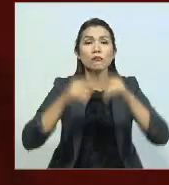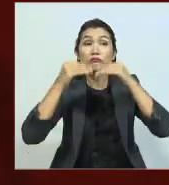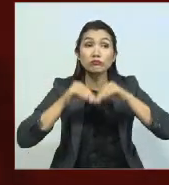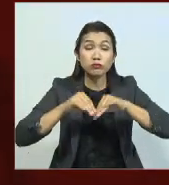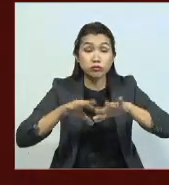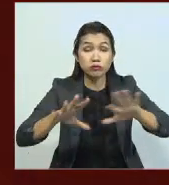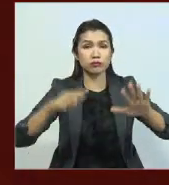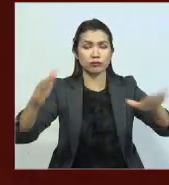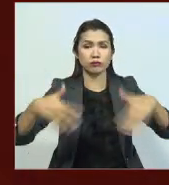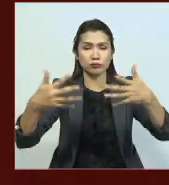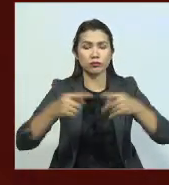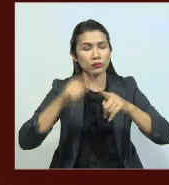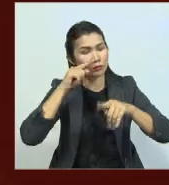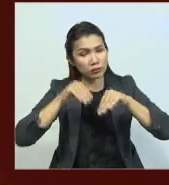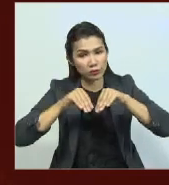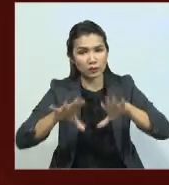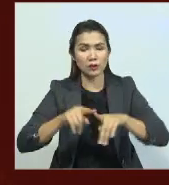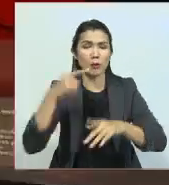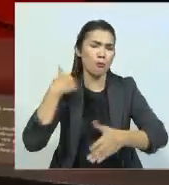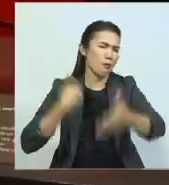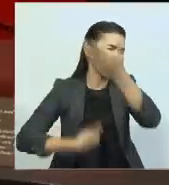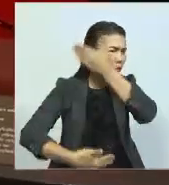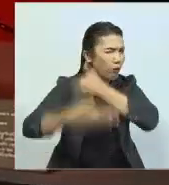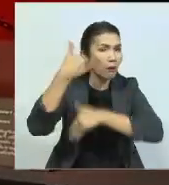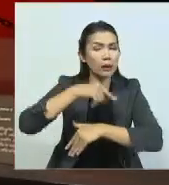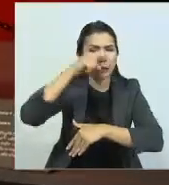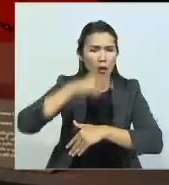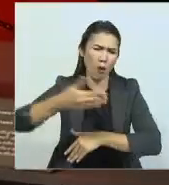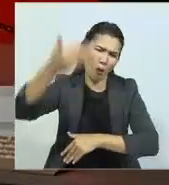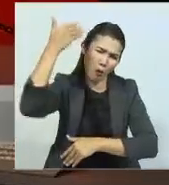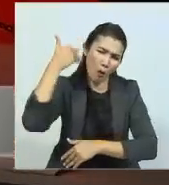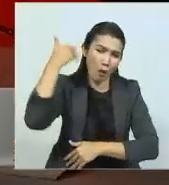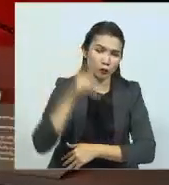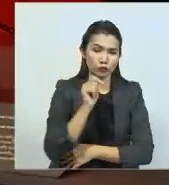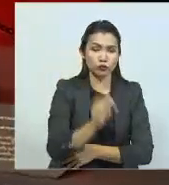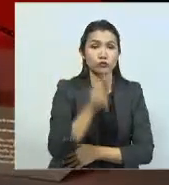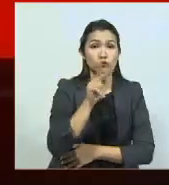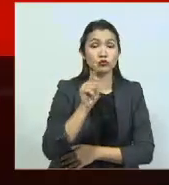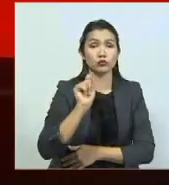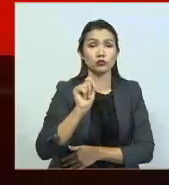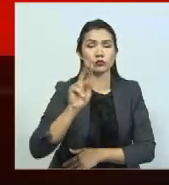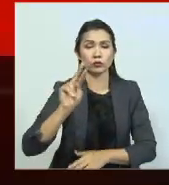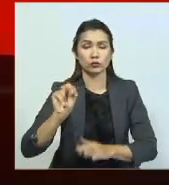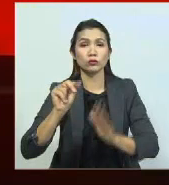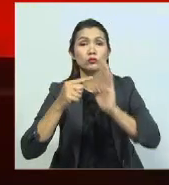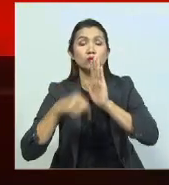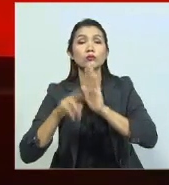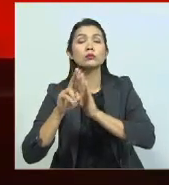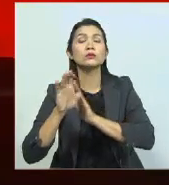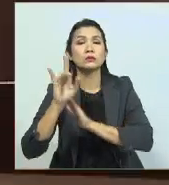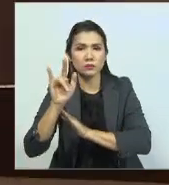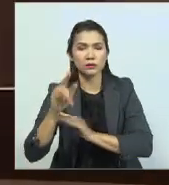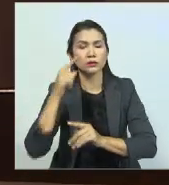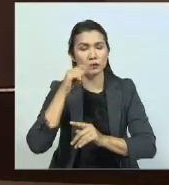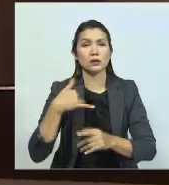แพร่ความรู้ความเข้าใจประวัติศาสตร์ไทยสมัยธนบุรีที่เป็นที่ปรากฏแก่สาธารณ